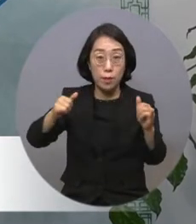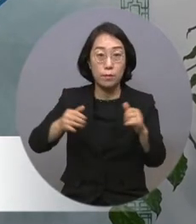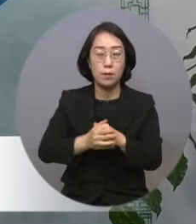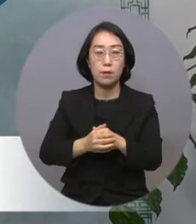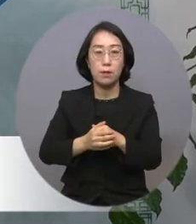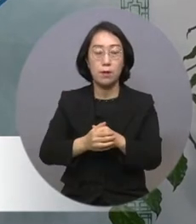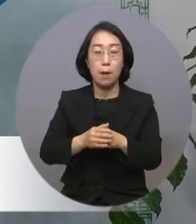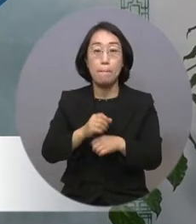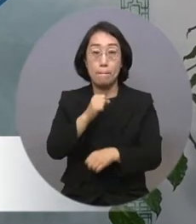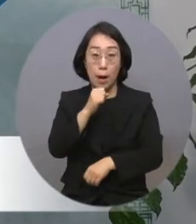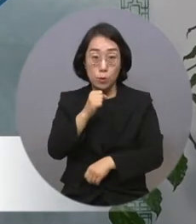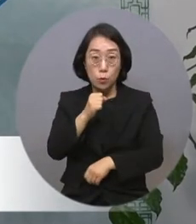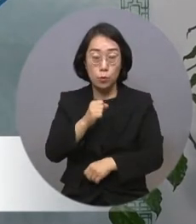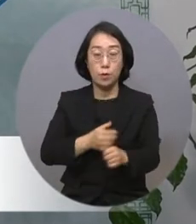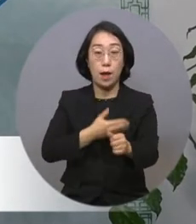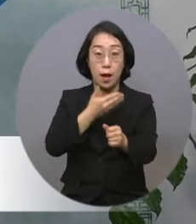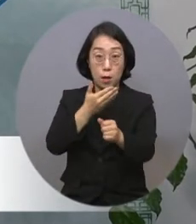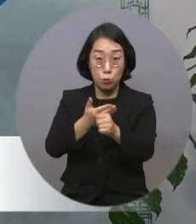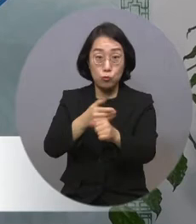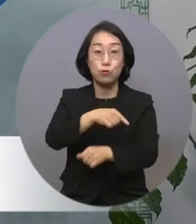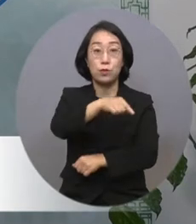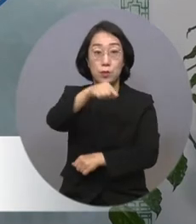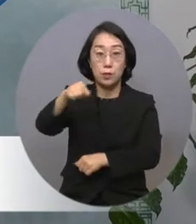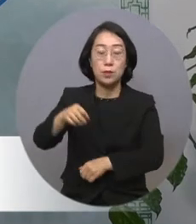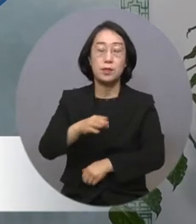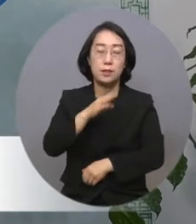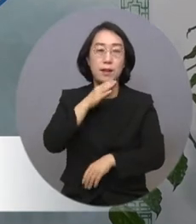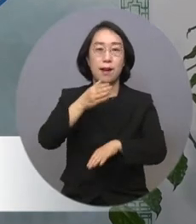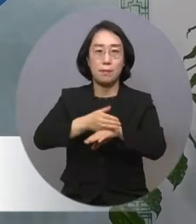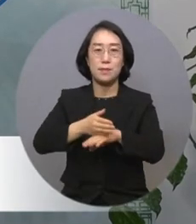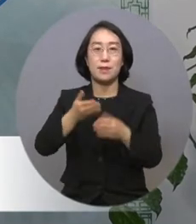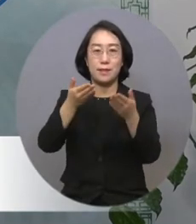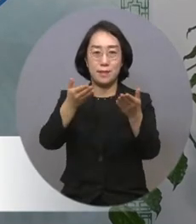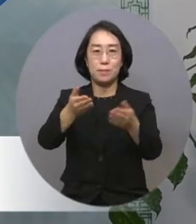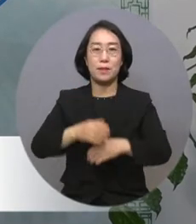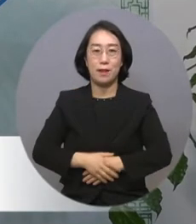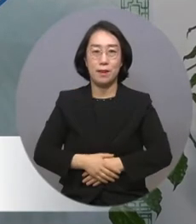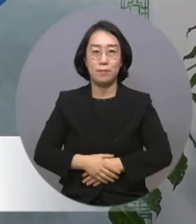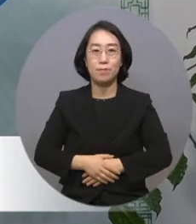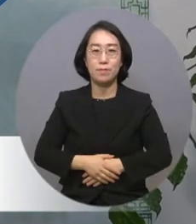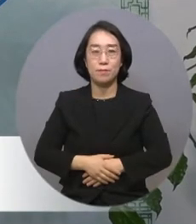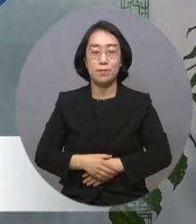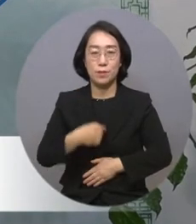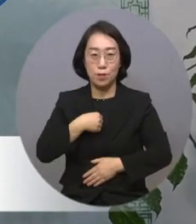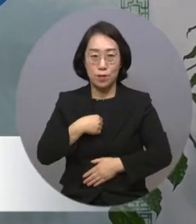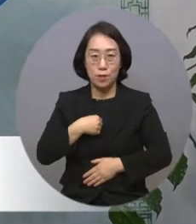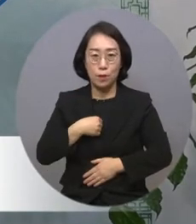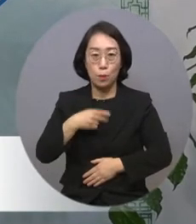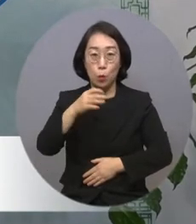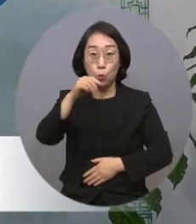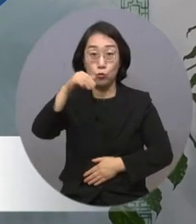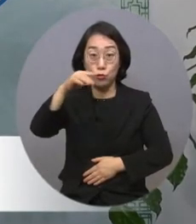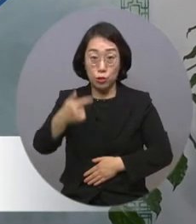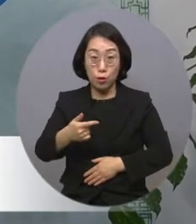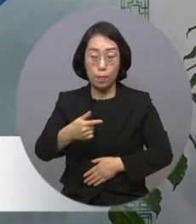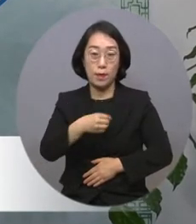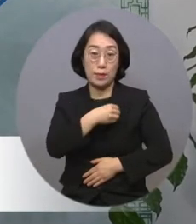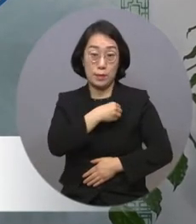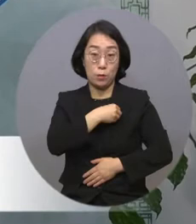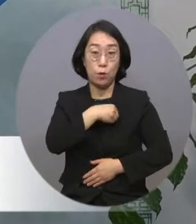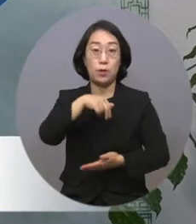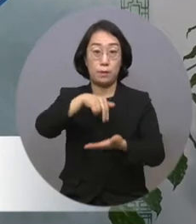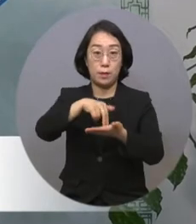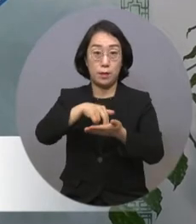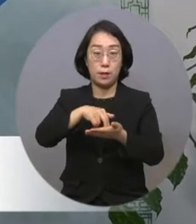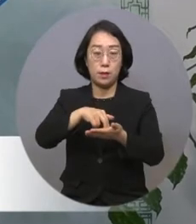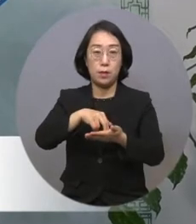통해서 알림을 해주심에 대해서 진심으로 감사하게 생각합니다. 저는 동두천 시의원으로서 시민들의